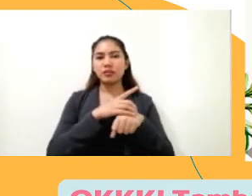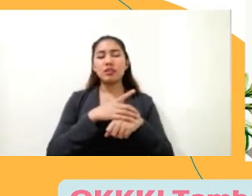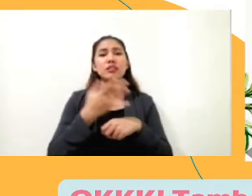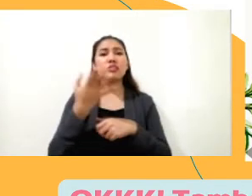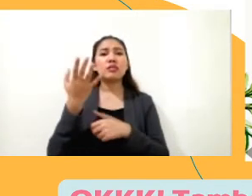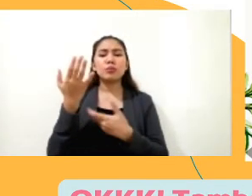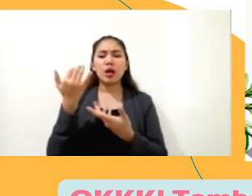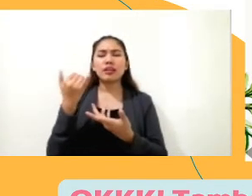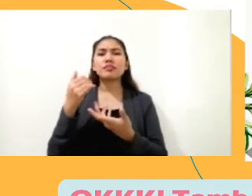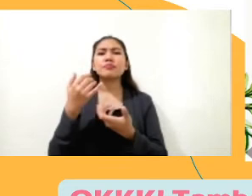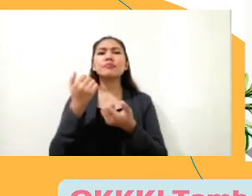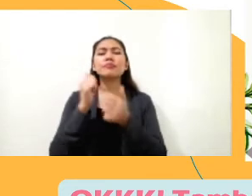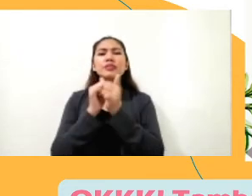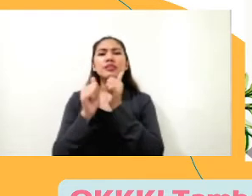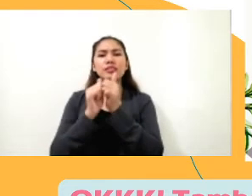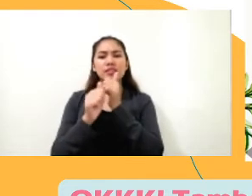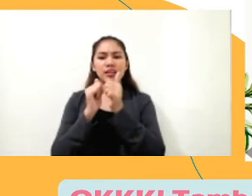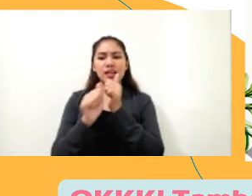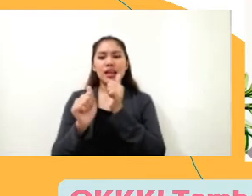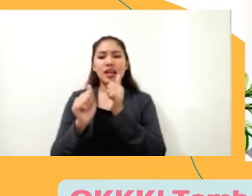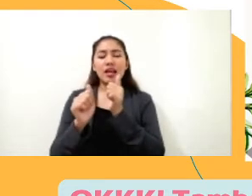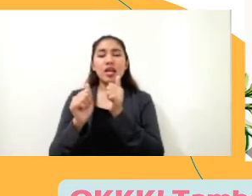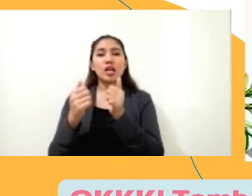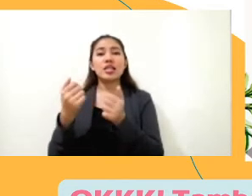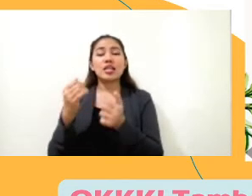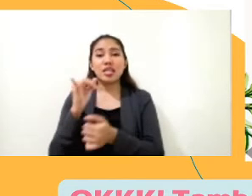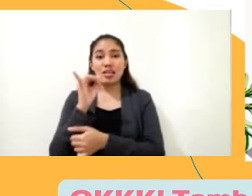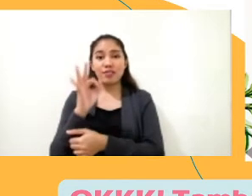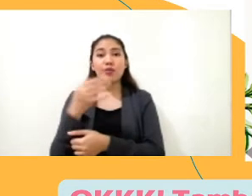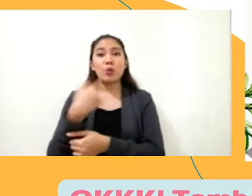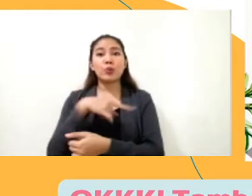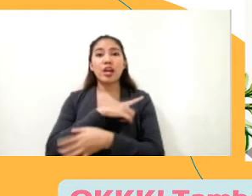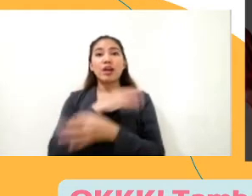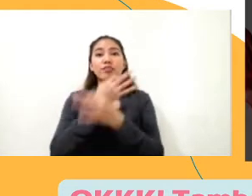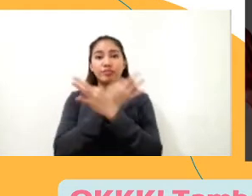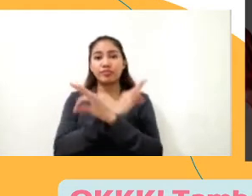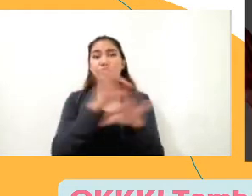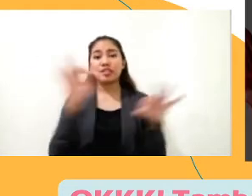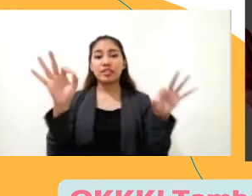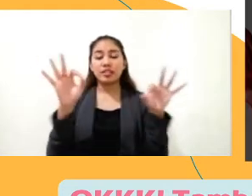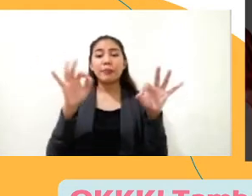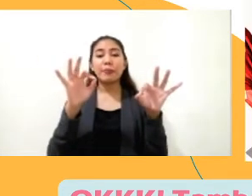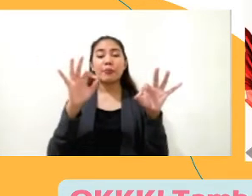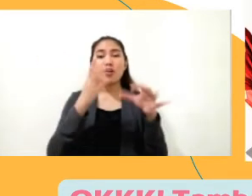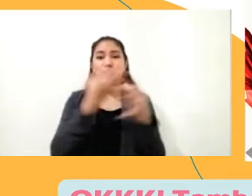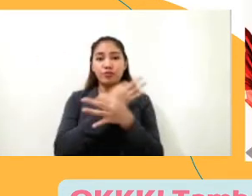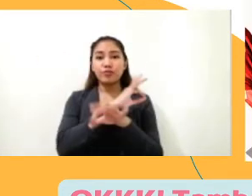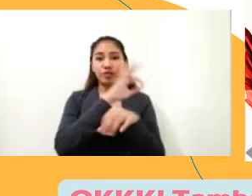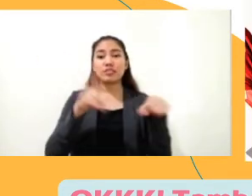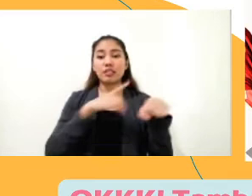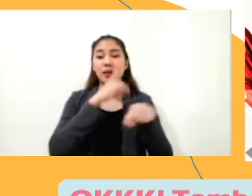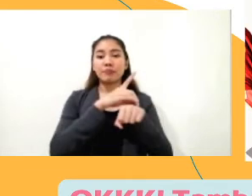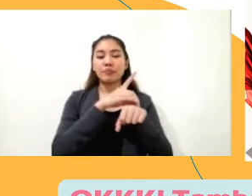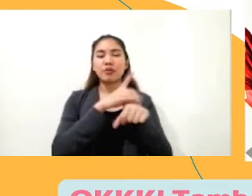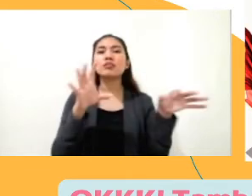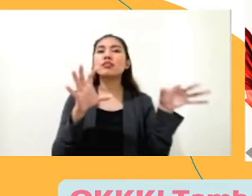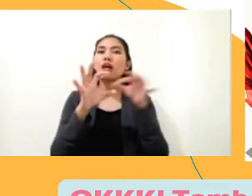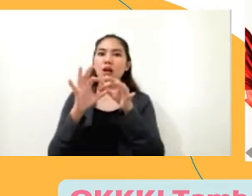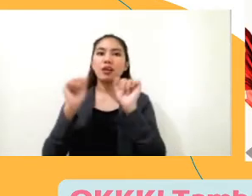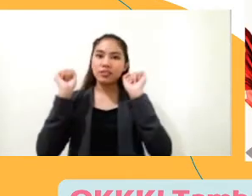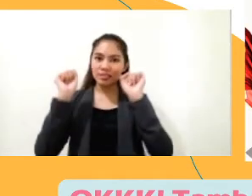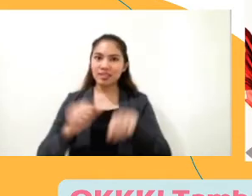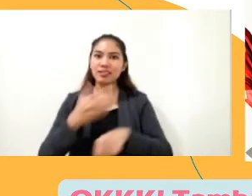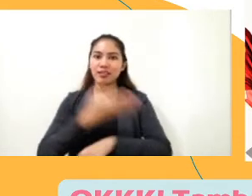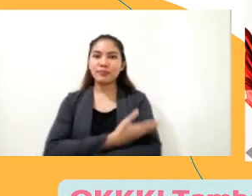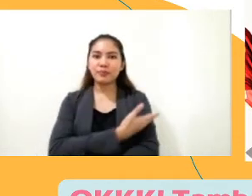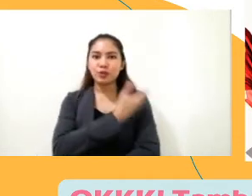tayo para tayo ay umunlad at yumabong. Okay? Paano natin tinitingnan ang